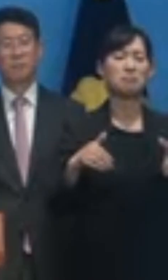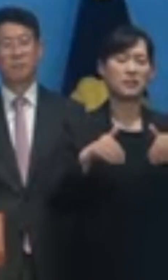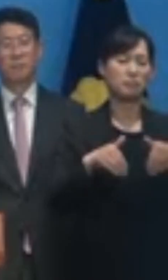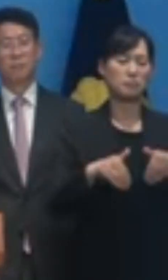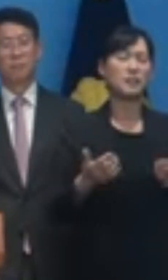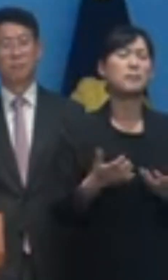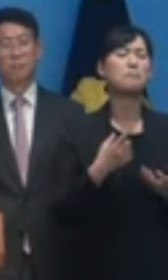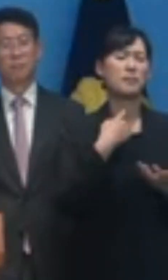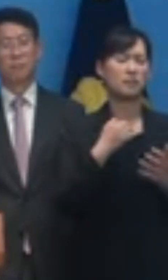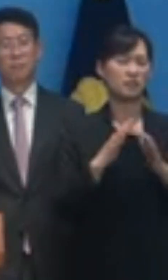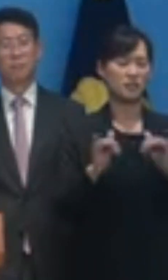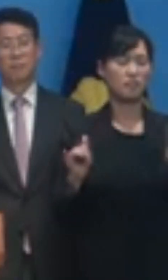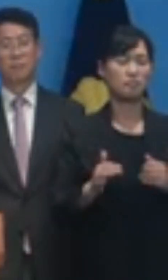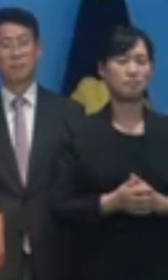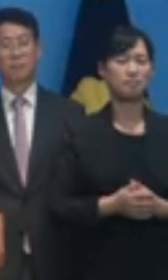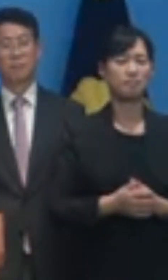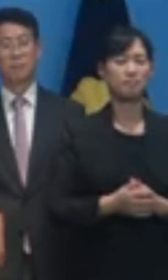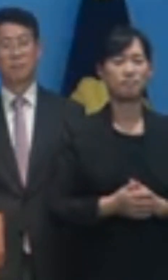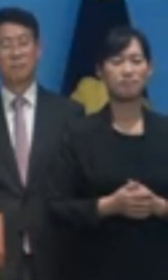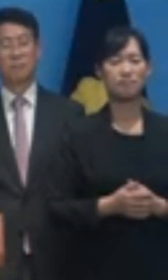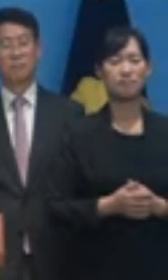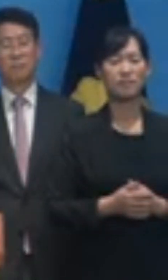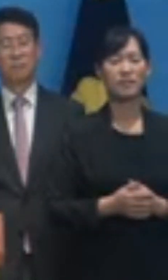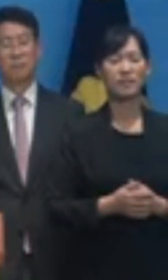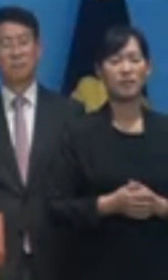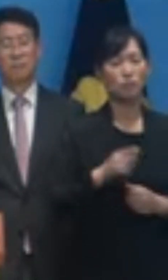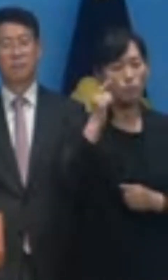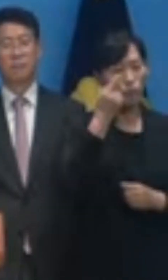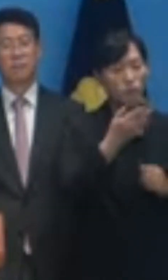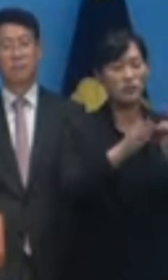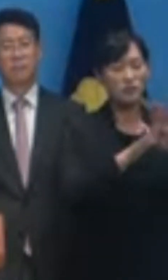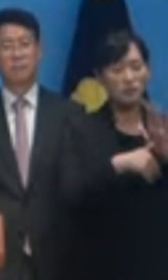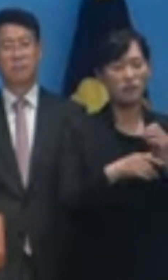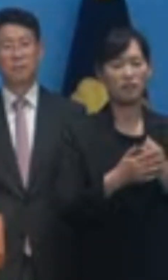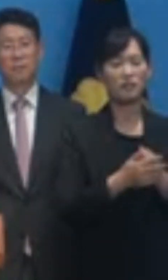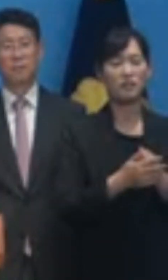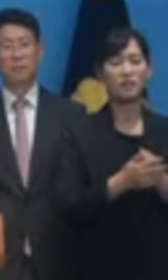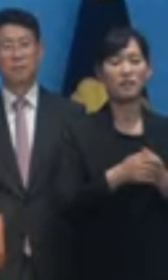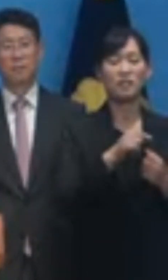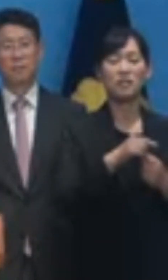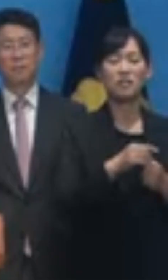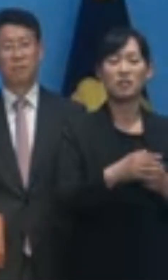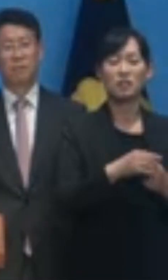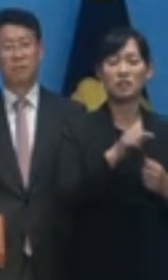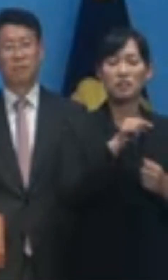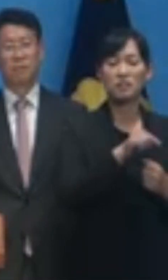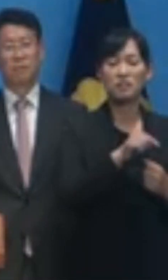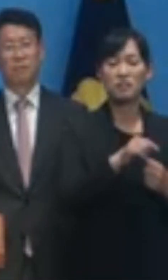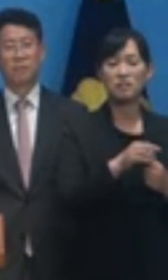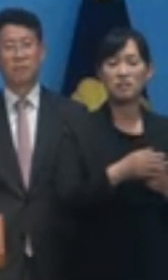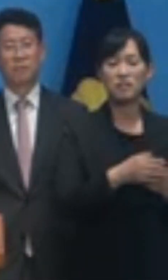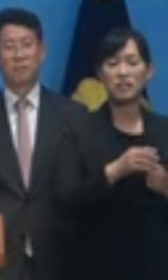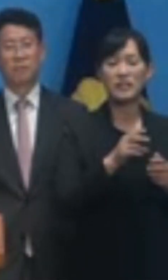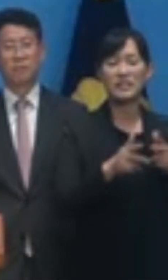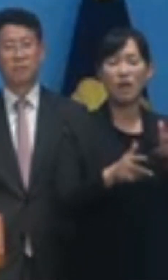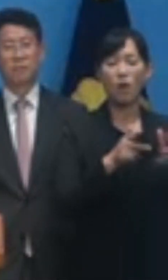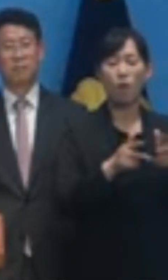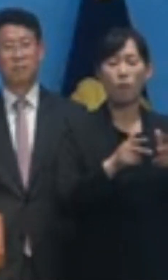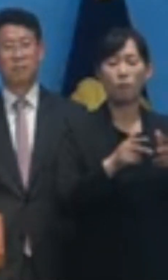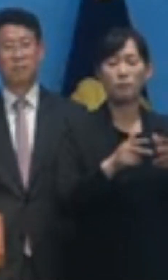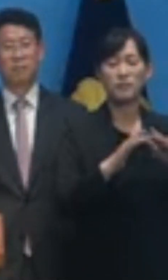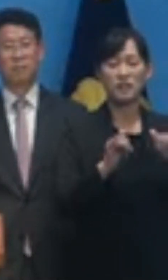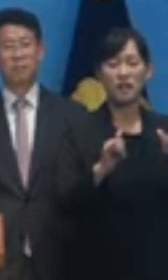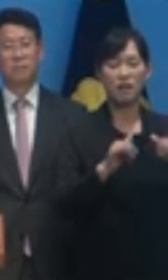일을 했던 사람이었습니다. 신문 과정에서 시로코라는 것이 사업자 등록은